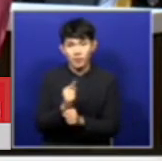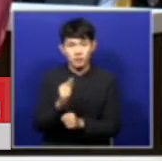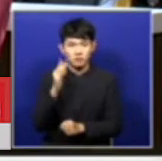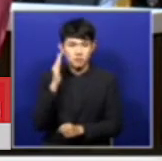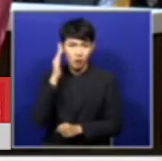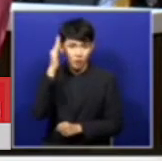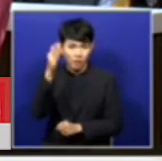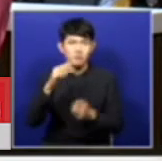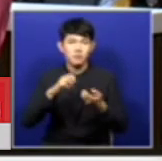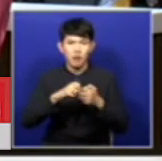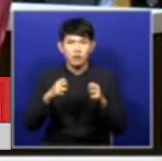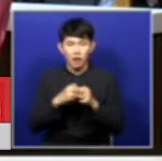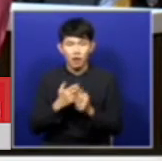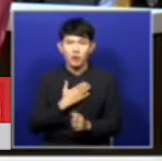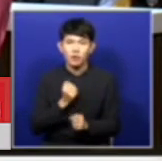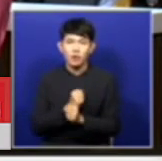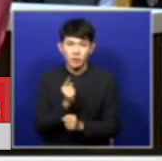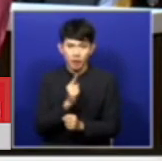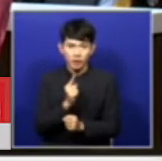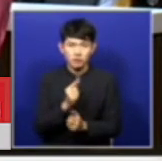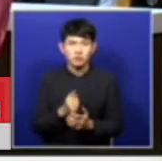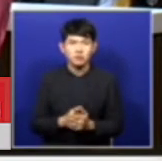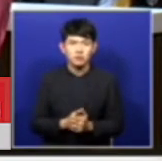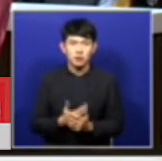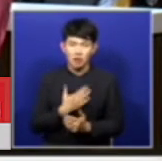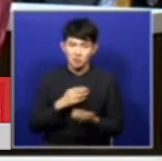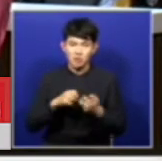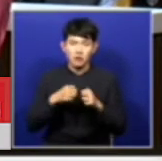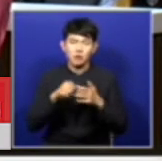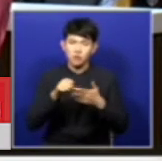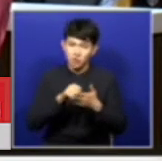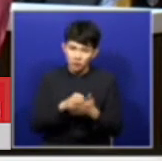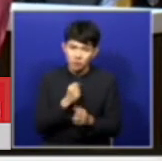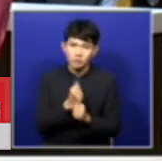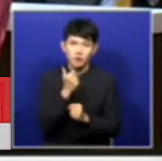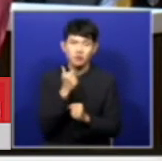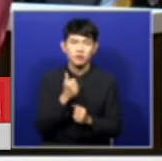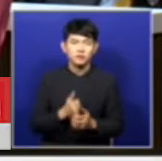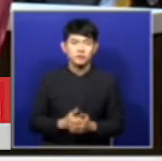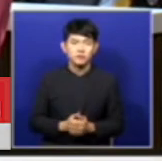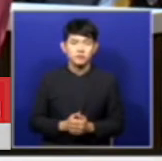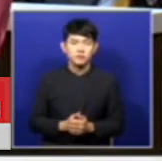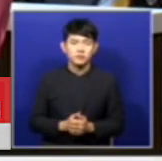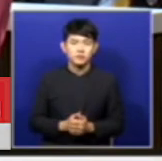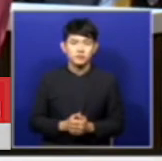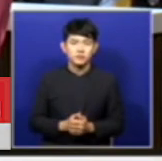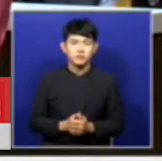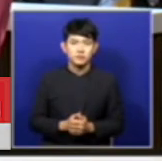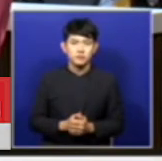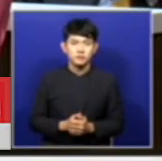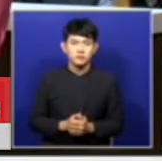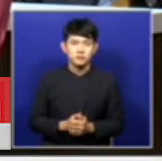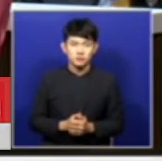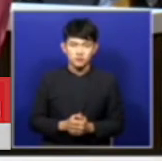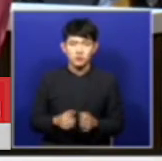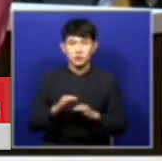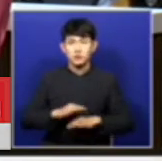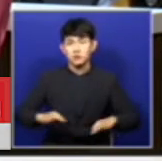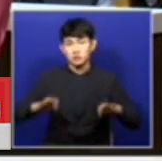เมื่อเกิดปัญหาขึ้นแล้วเราจะสามารถแก้ไขได้นอกจากนั้นแล้วเนี่ยสิ่งสำคัญ